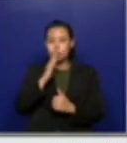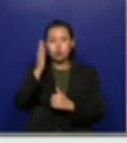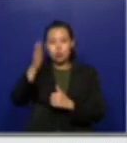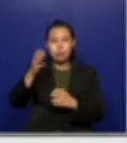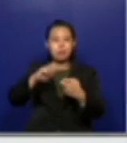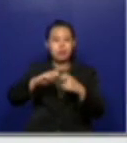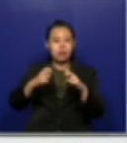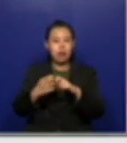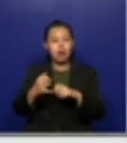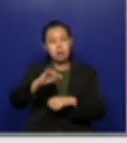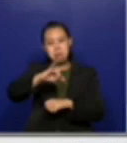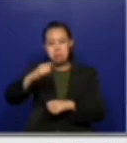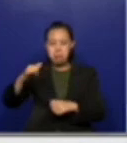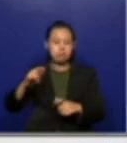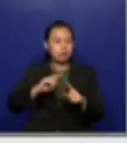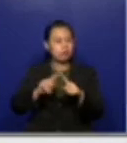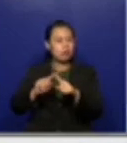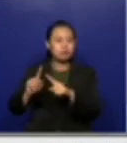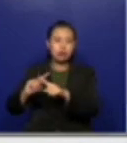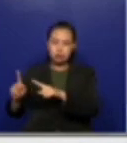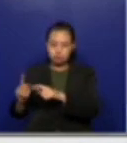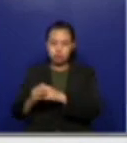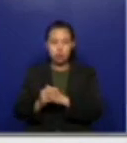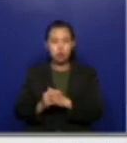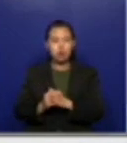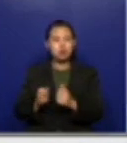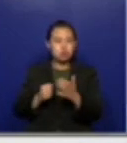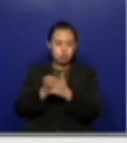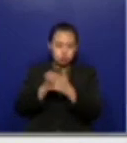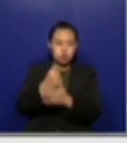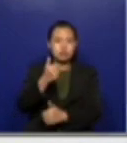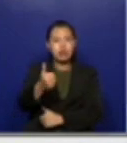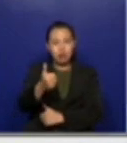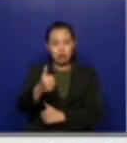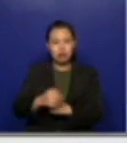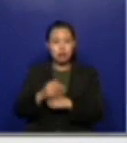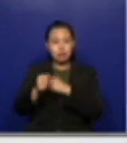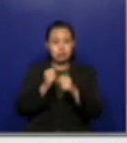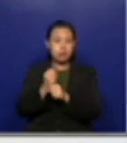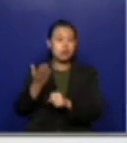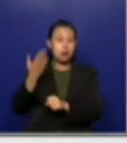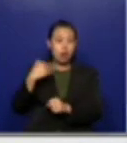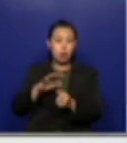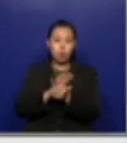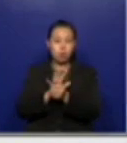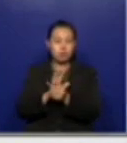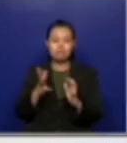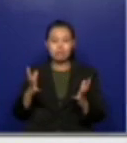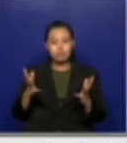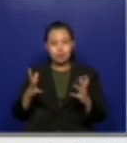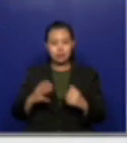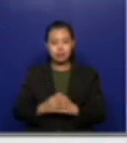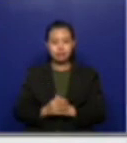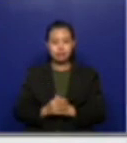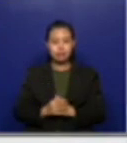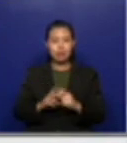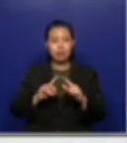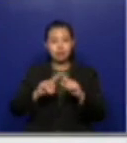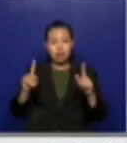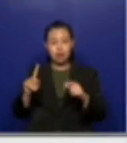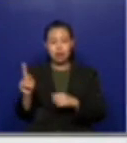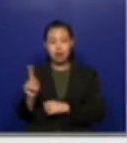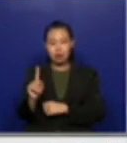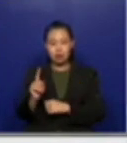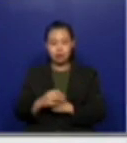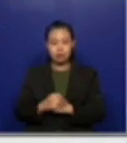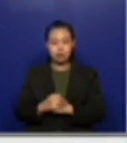แน่นอนจากปัจจัยต่างๆได้อย่างมีประสิทธิภาพที่พูดปีที่แล้วโควิดไม่มีนะแต่ปรากฏว่าท่านประธานครับที่ผ่านมา